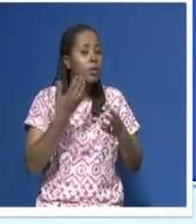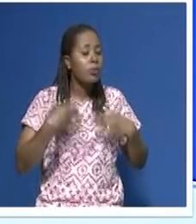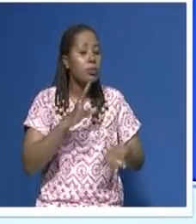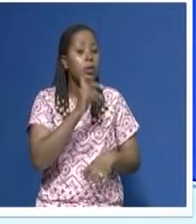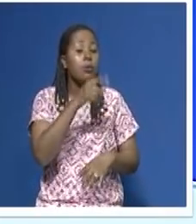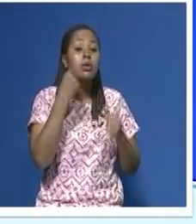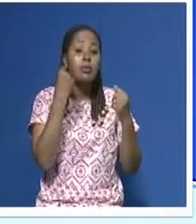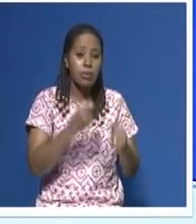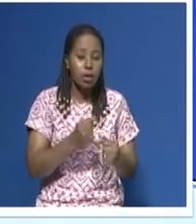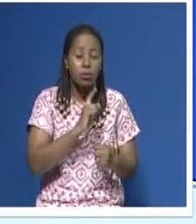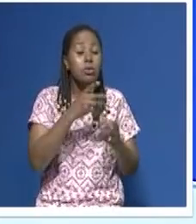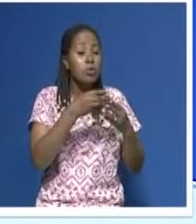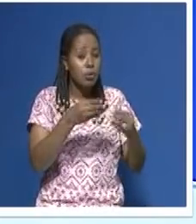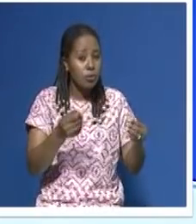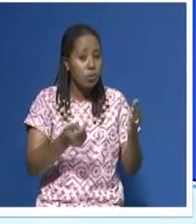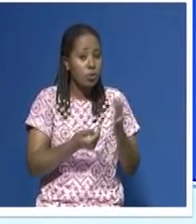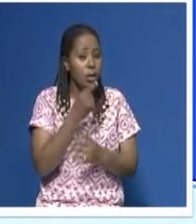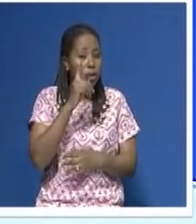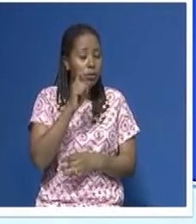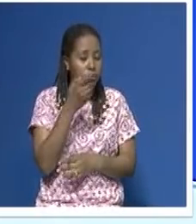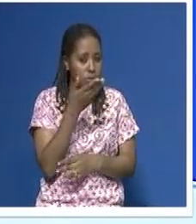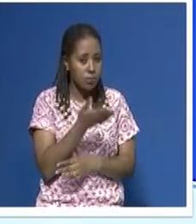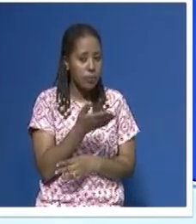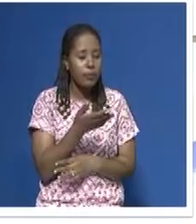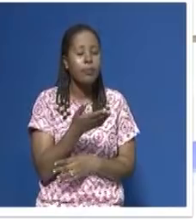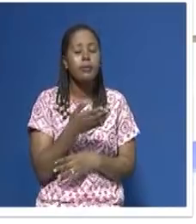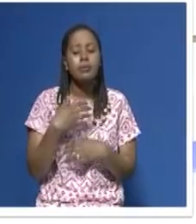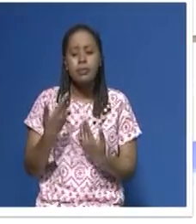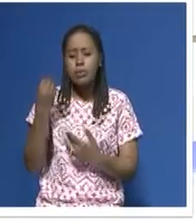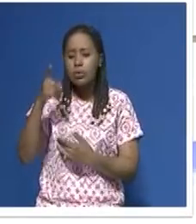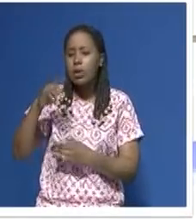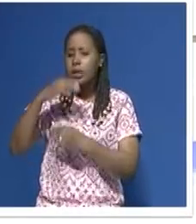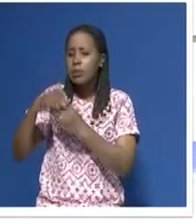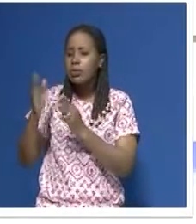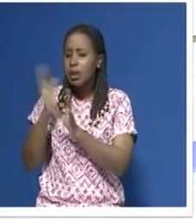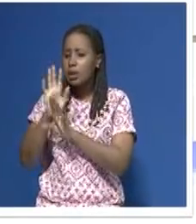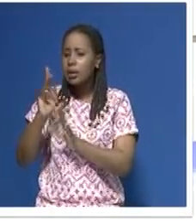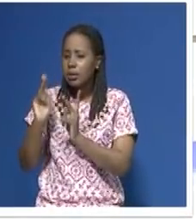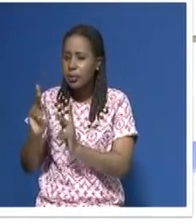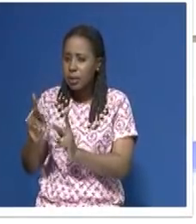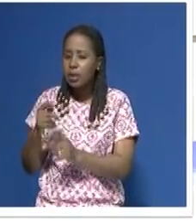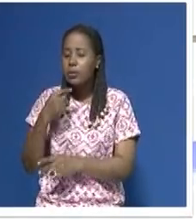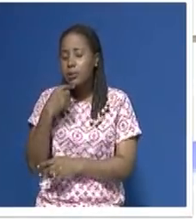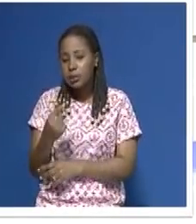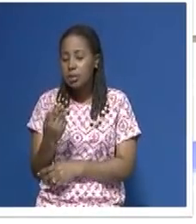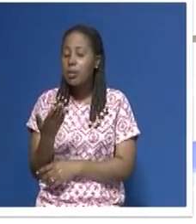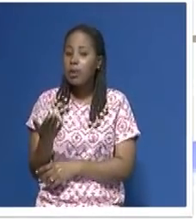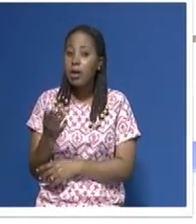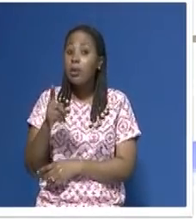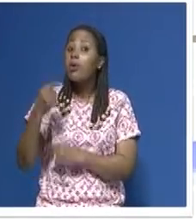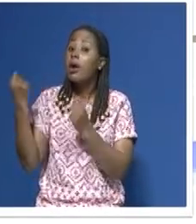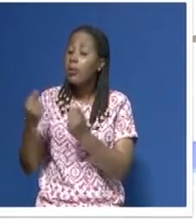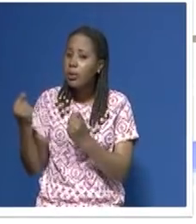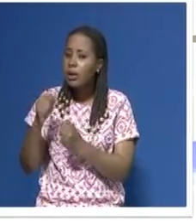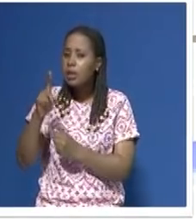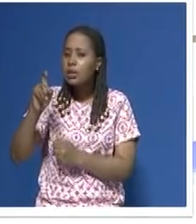wake uwe imara, usidhoofu kutokana na uwepo wa vile vimelea mwilini. Sasa mgonjwa akisharudi kwenye hali yake ya kawaida na tukasema kwamba